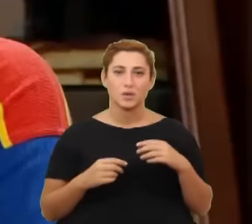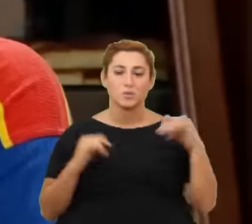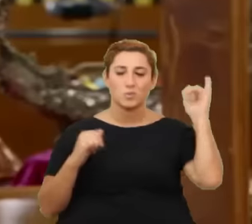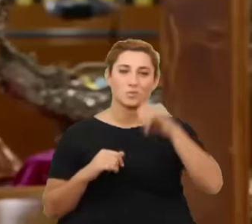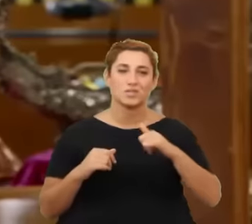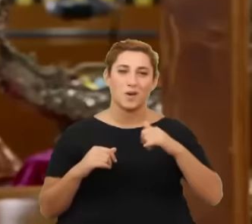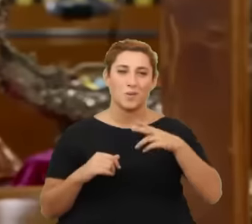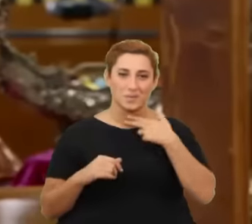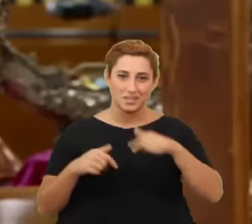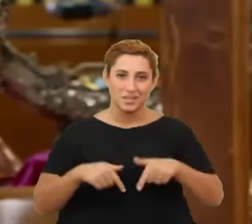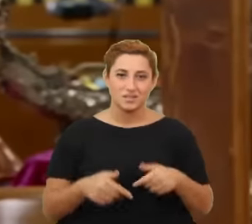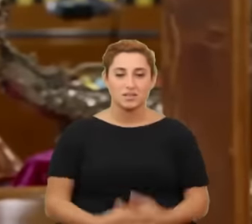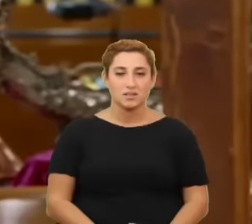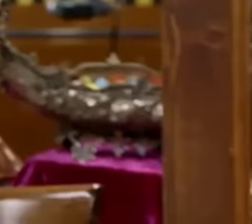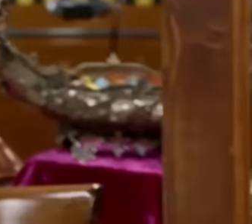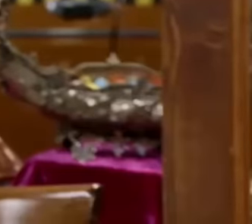Hosteslik.